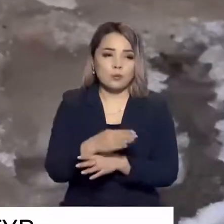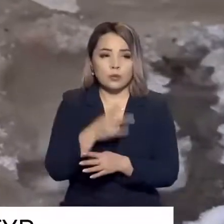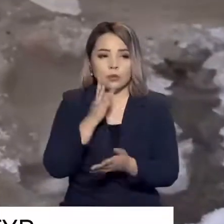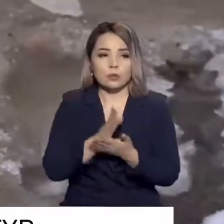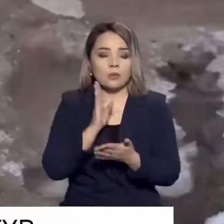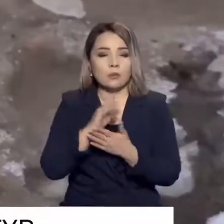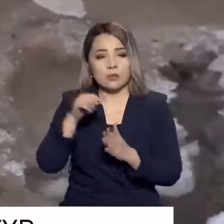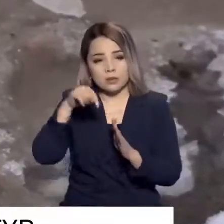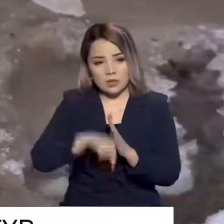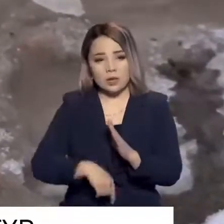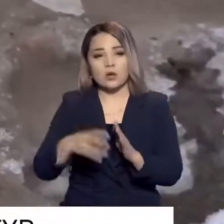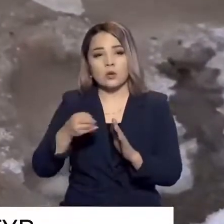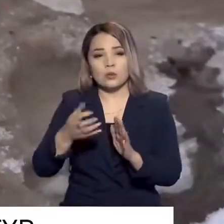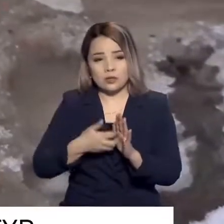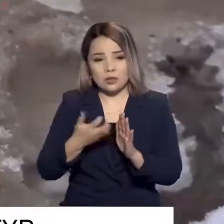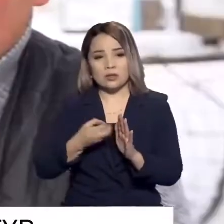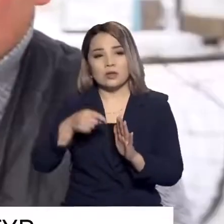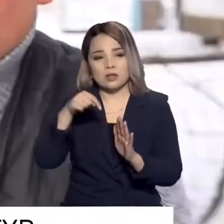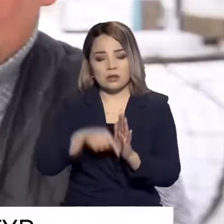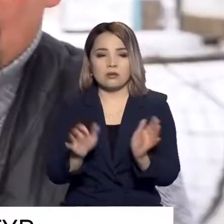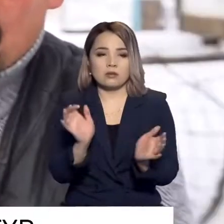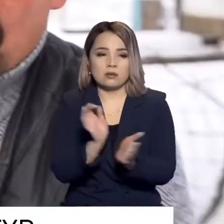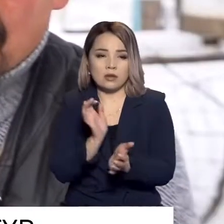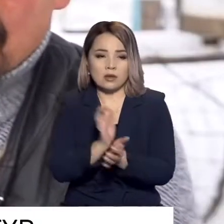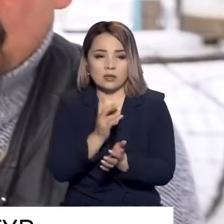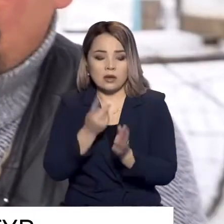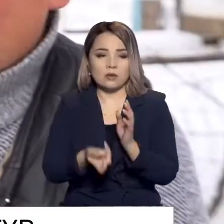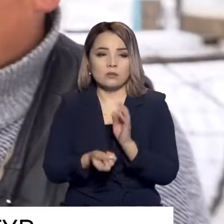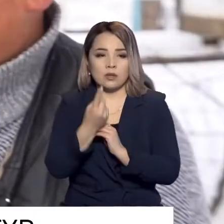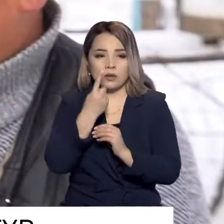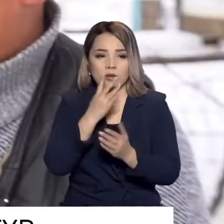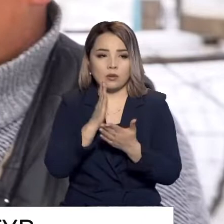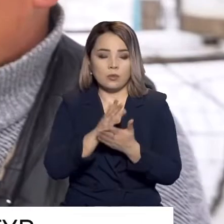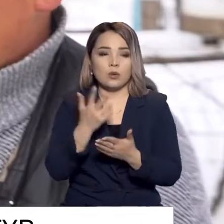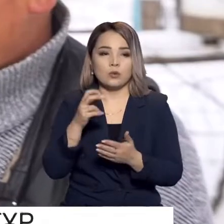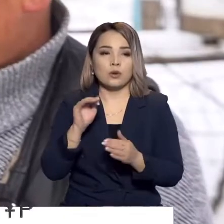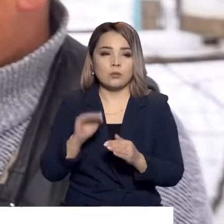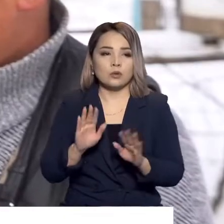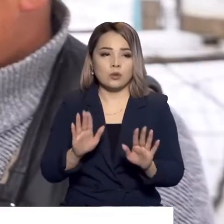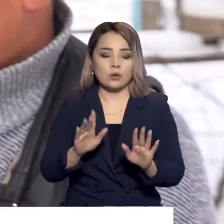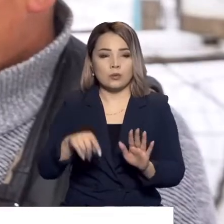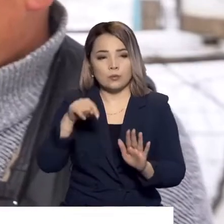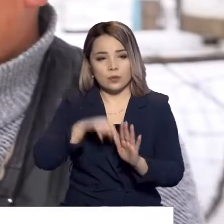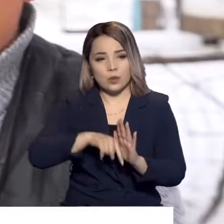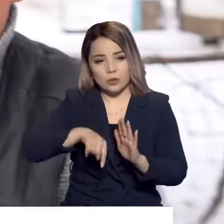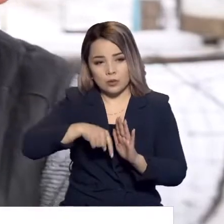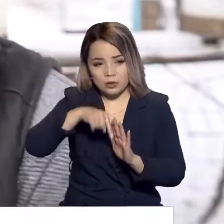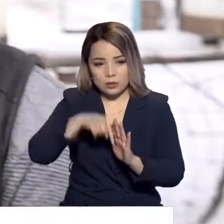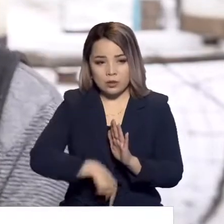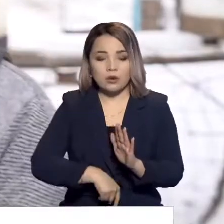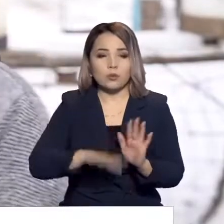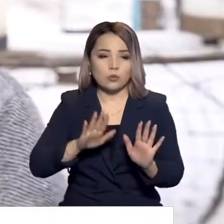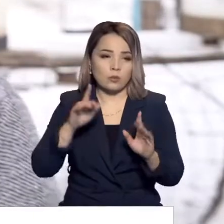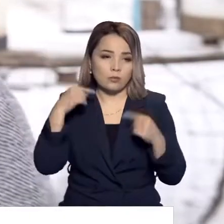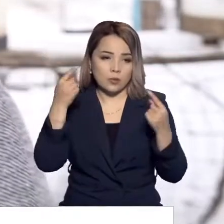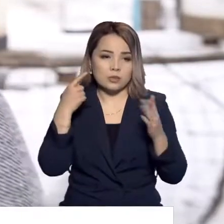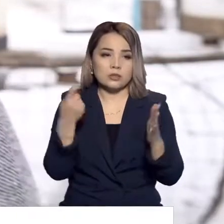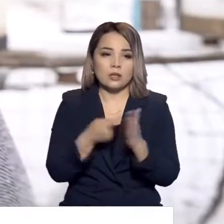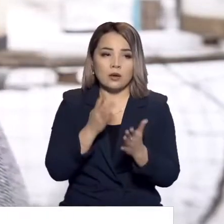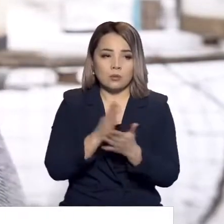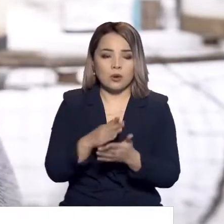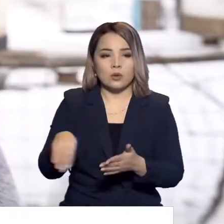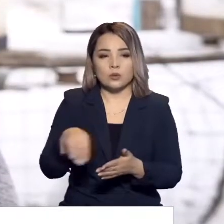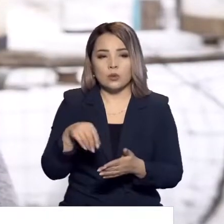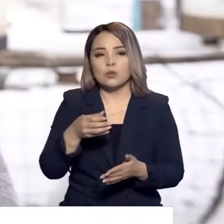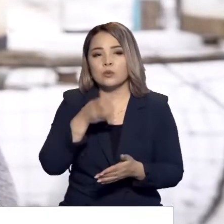тартқан судың өзі кермек әрі лай. 300 мыңға құдық қаздырып, қазір малға ғана беріп отырық. Ішек тұздың